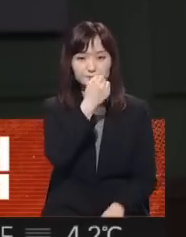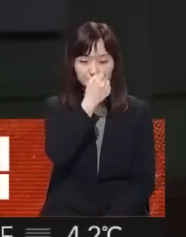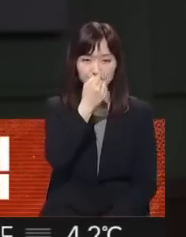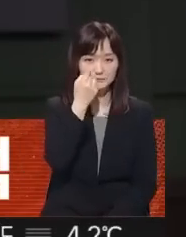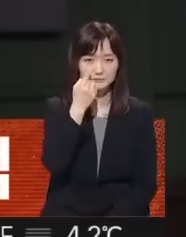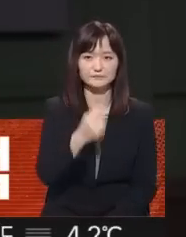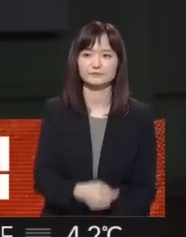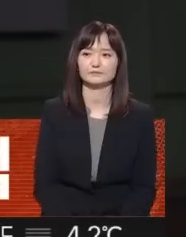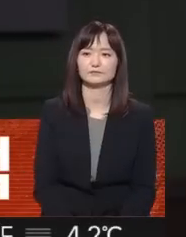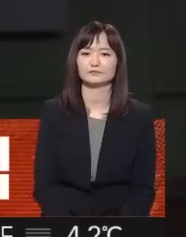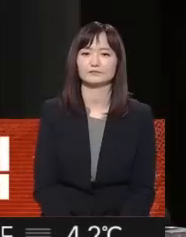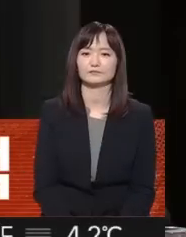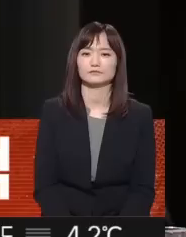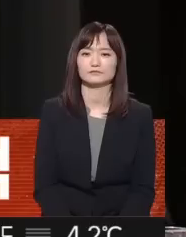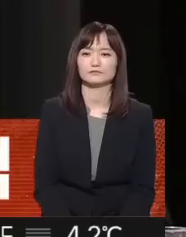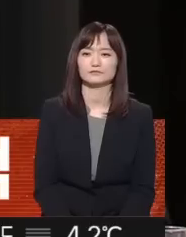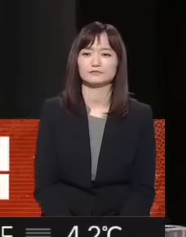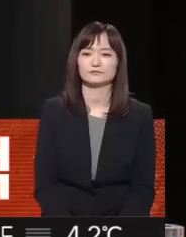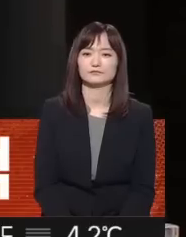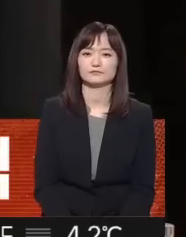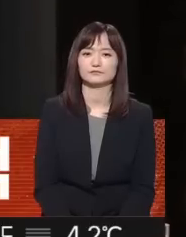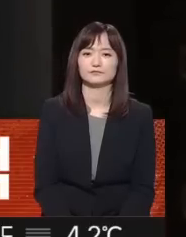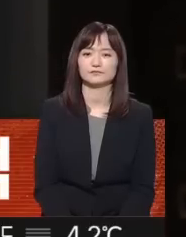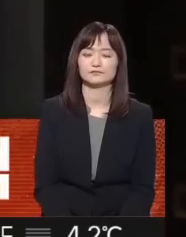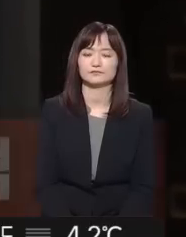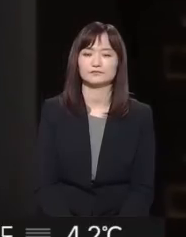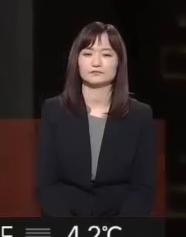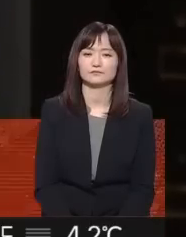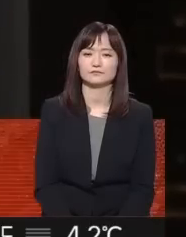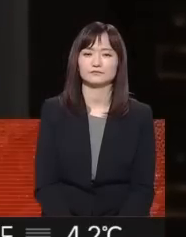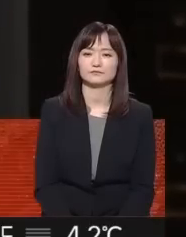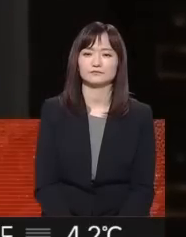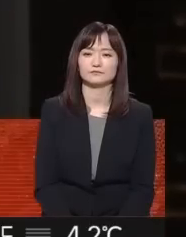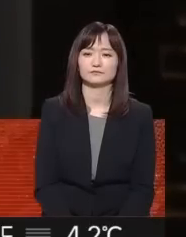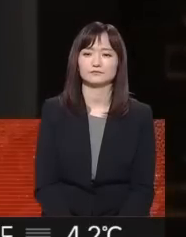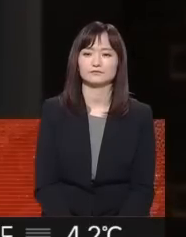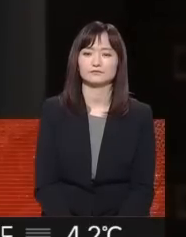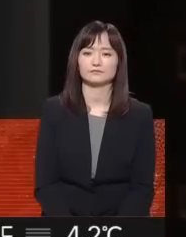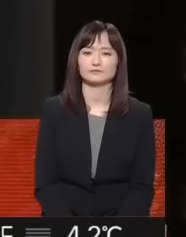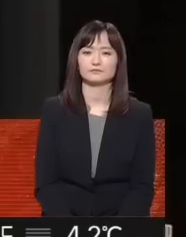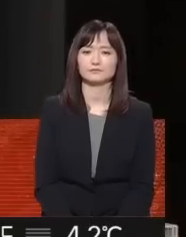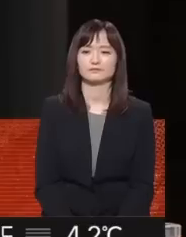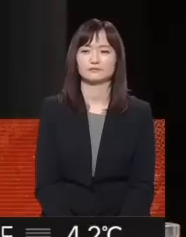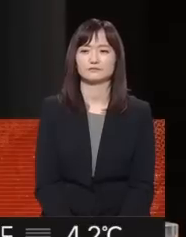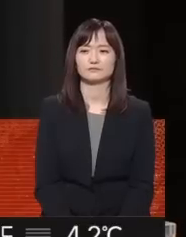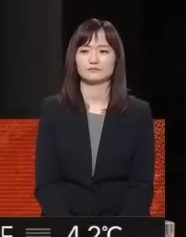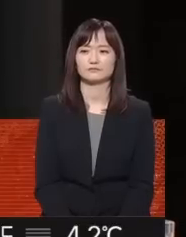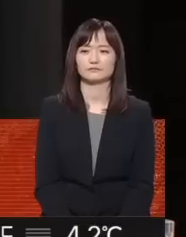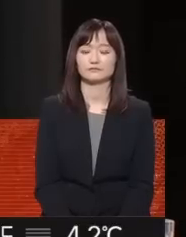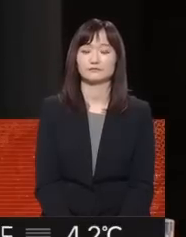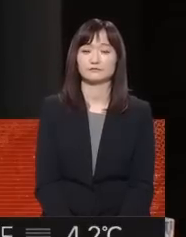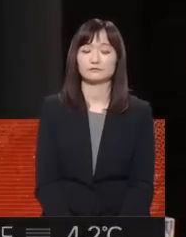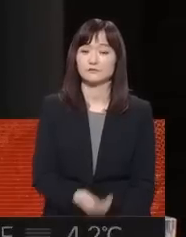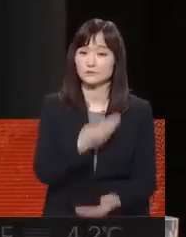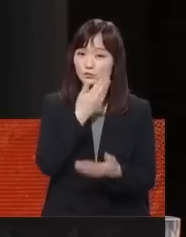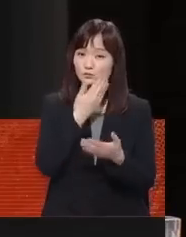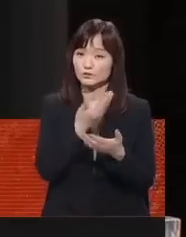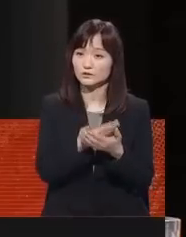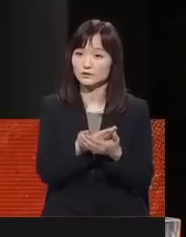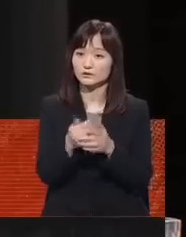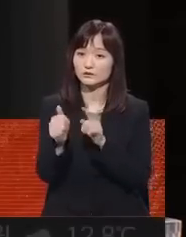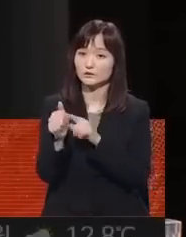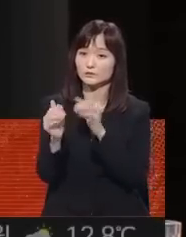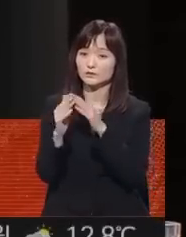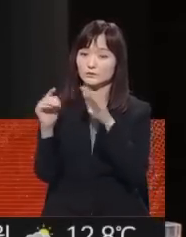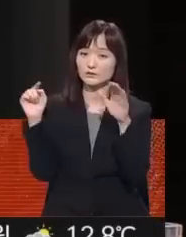합니다 협조를 못할 건 또 뭐 있어요 또 아유 참 알겠습니다 자 승현님 중요한 건이 사람